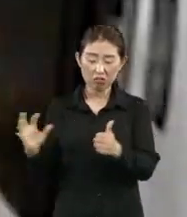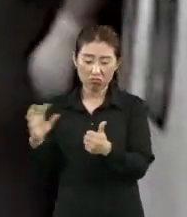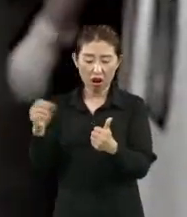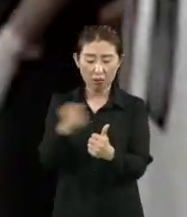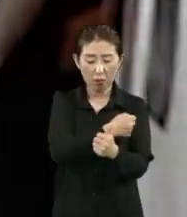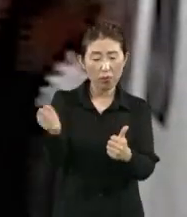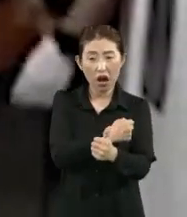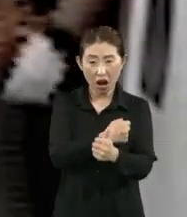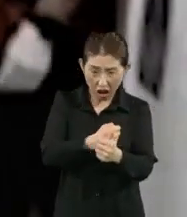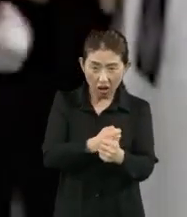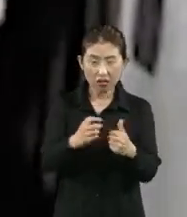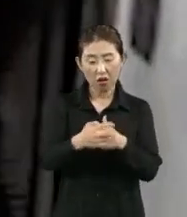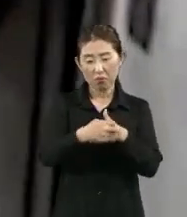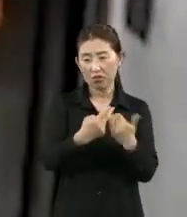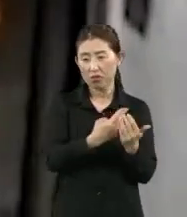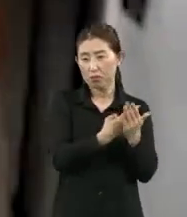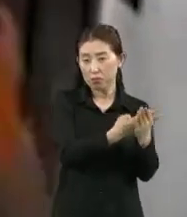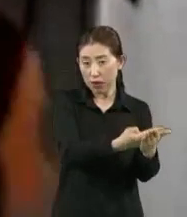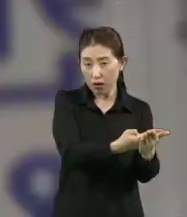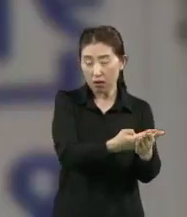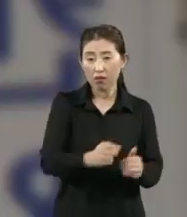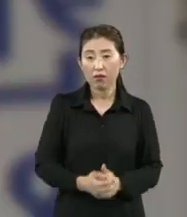다쳐 인근 병원으로 옮겨졌습니다.